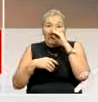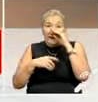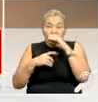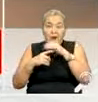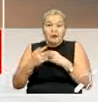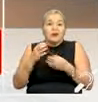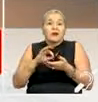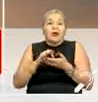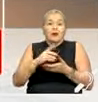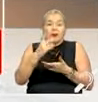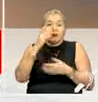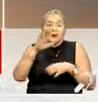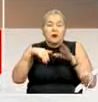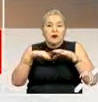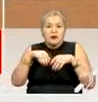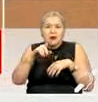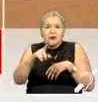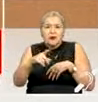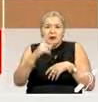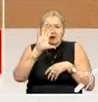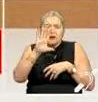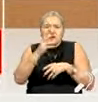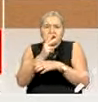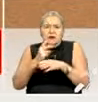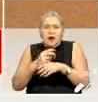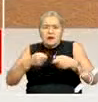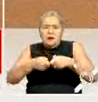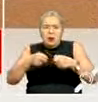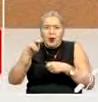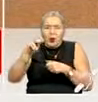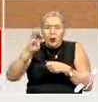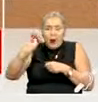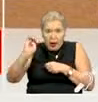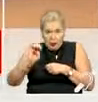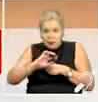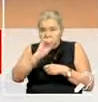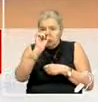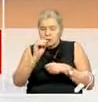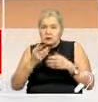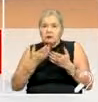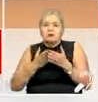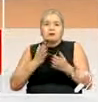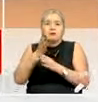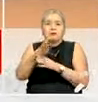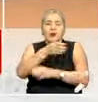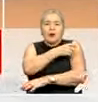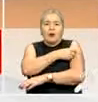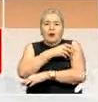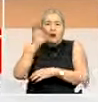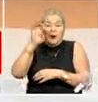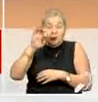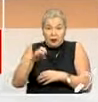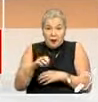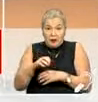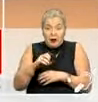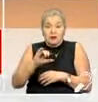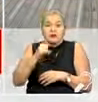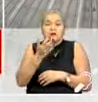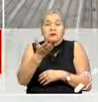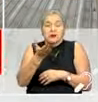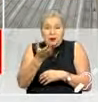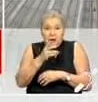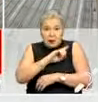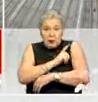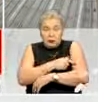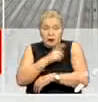premierii a 5 state membre ale Uniunii Europene, o scrisoare adresată Comisiei Europene, prin care cer autorităților